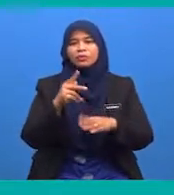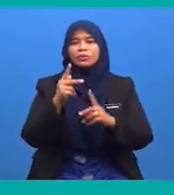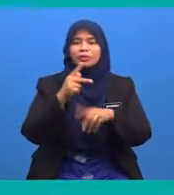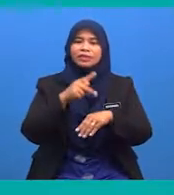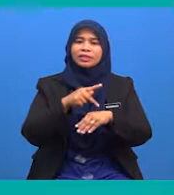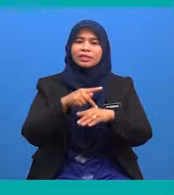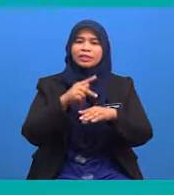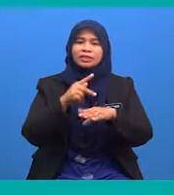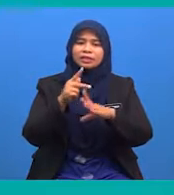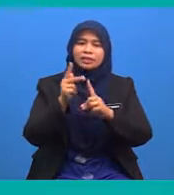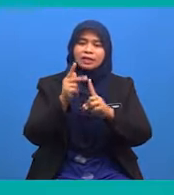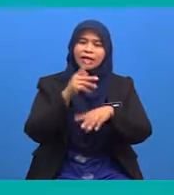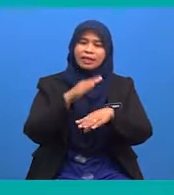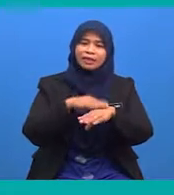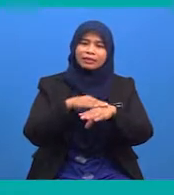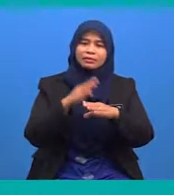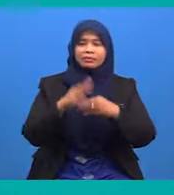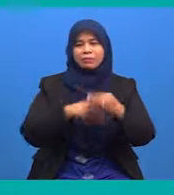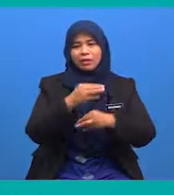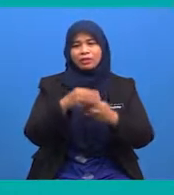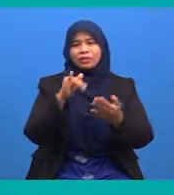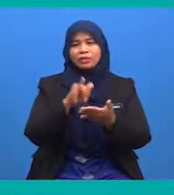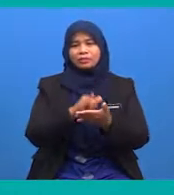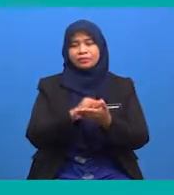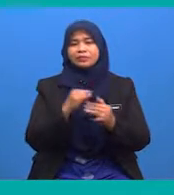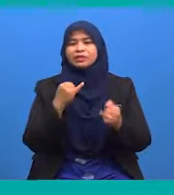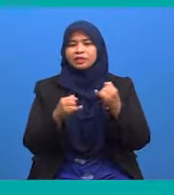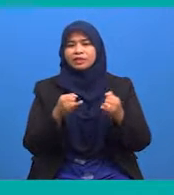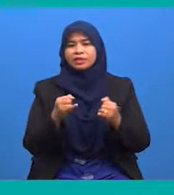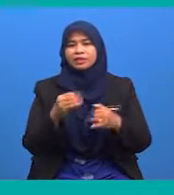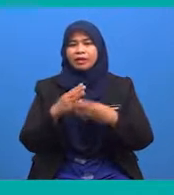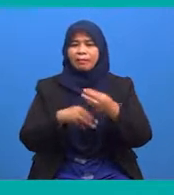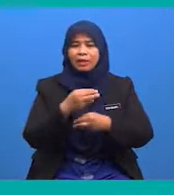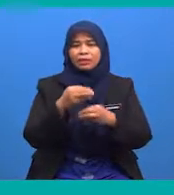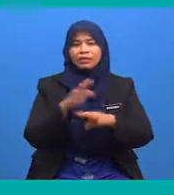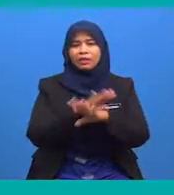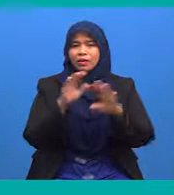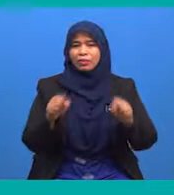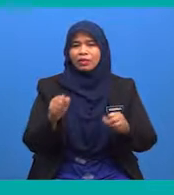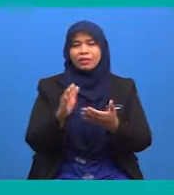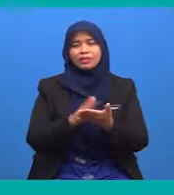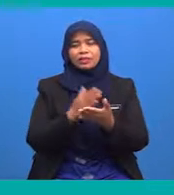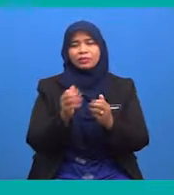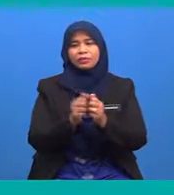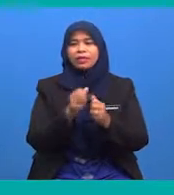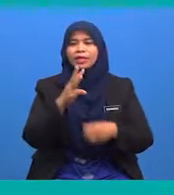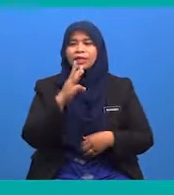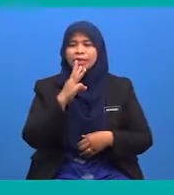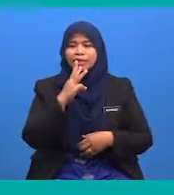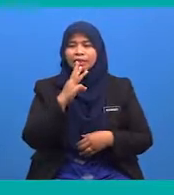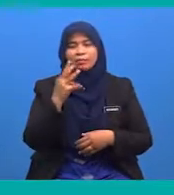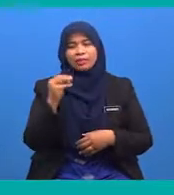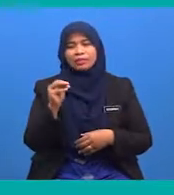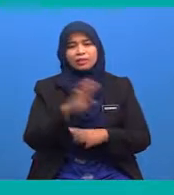tersebut. Jika balutan itu tidak boleh disapu dengan air, maka elakkanlah